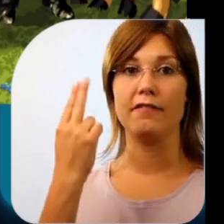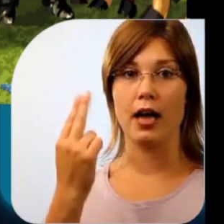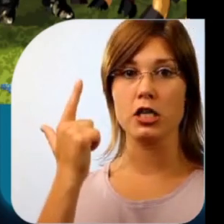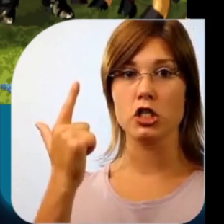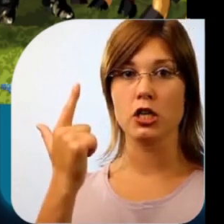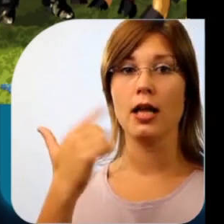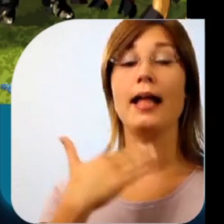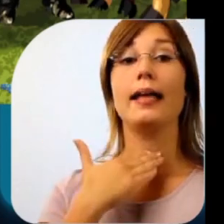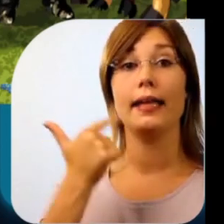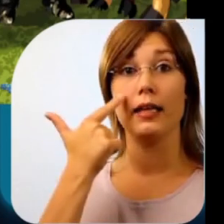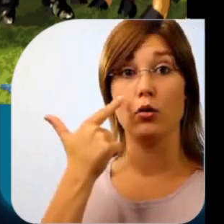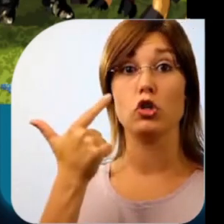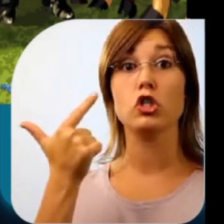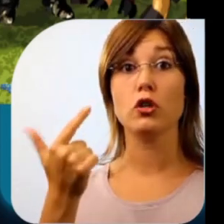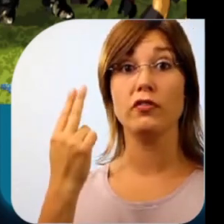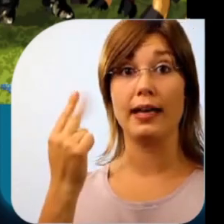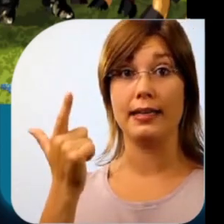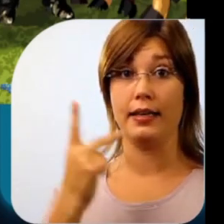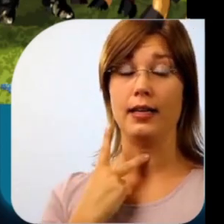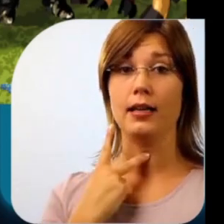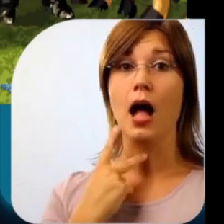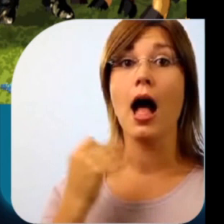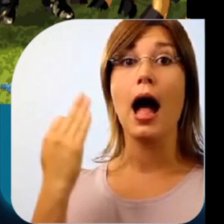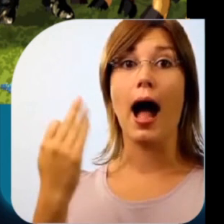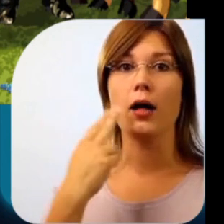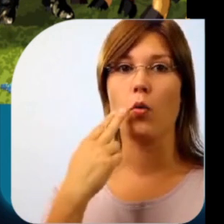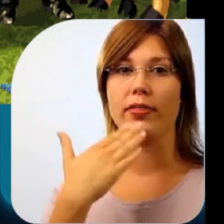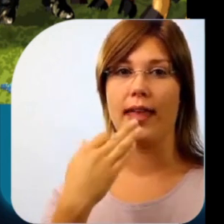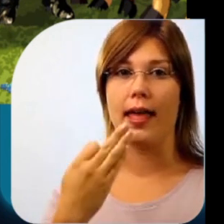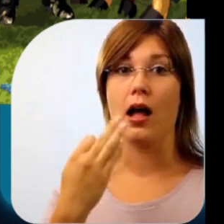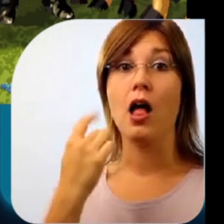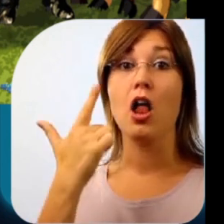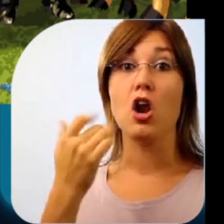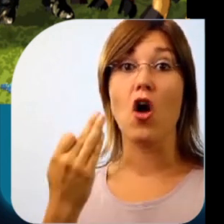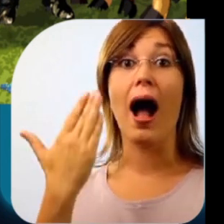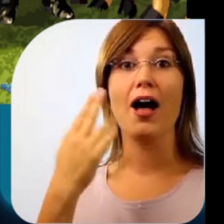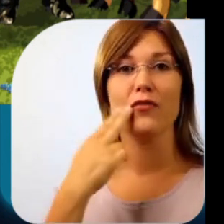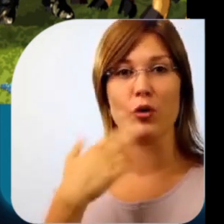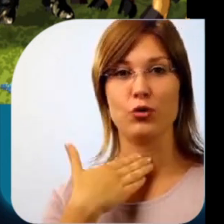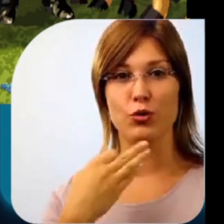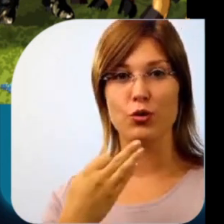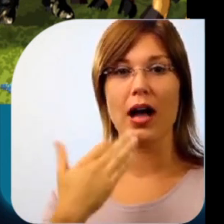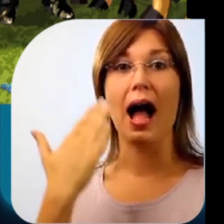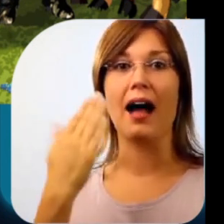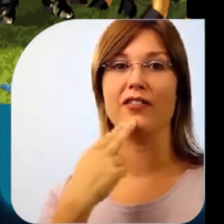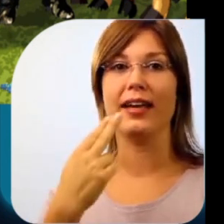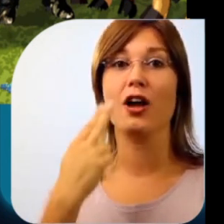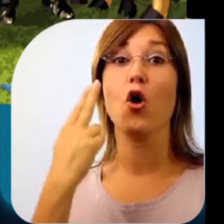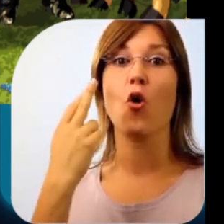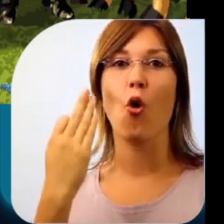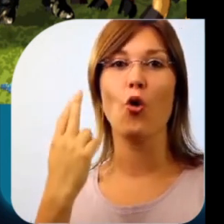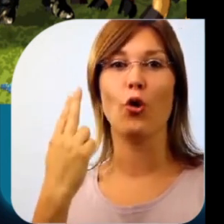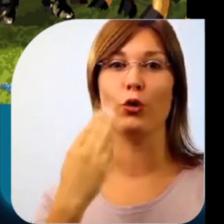La vache et le chevalier racontèrent leur aventure